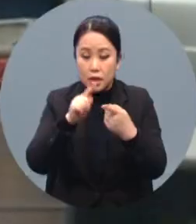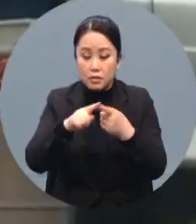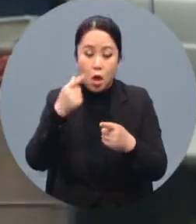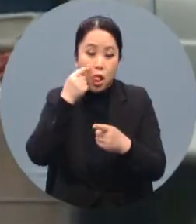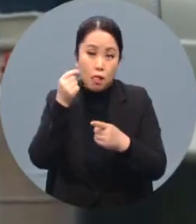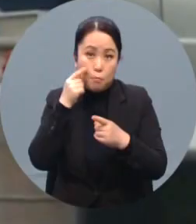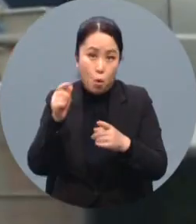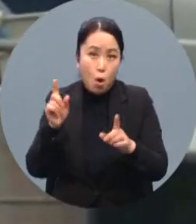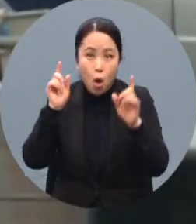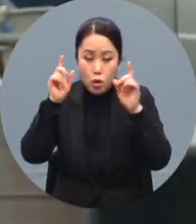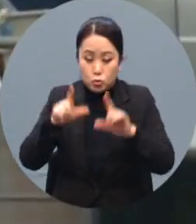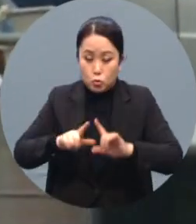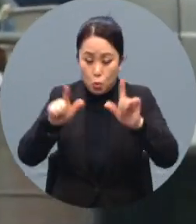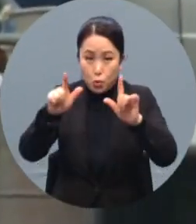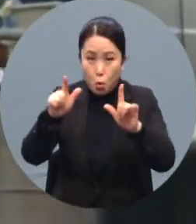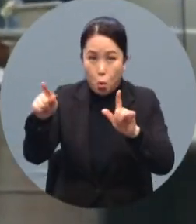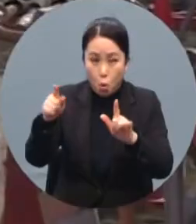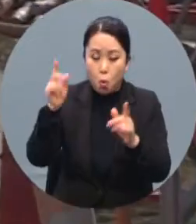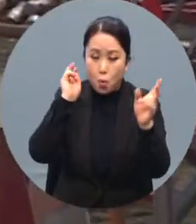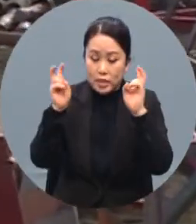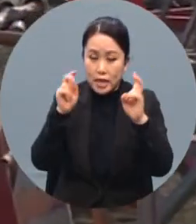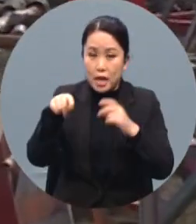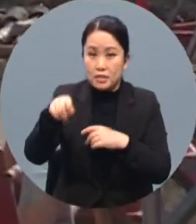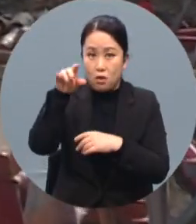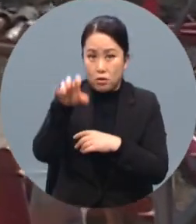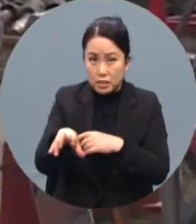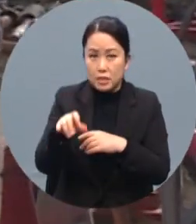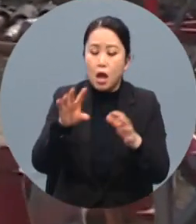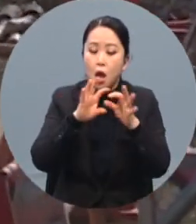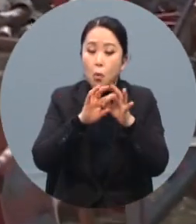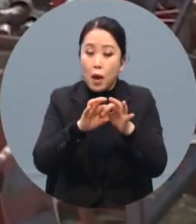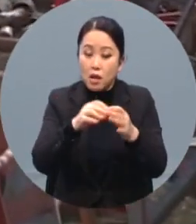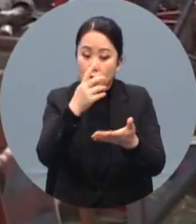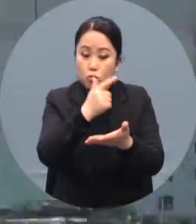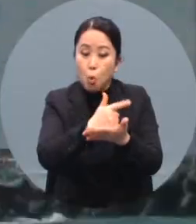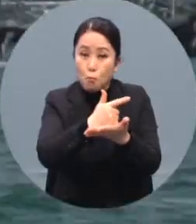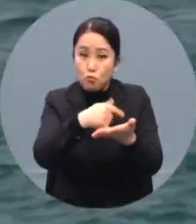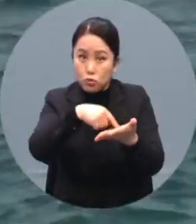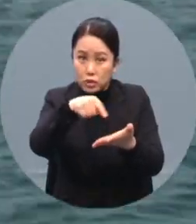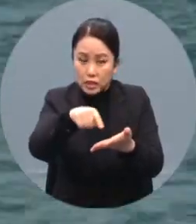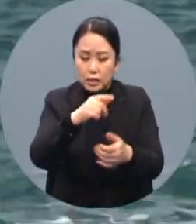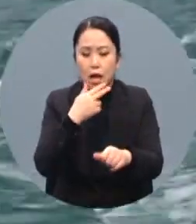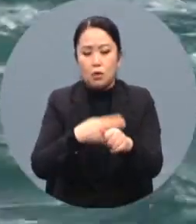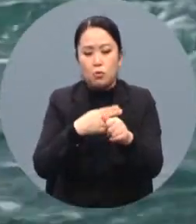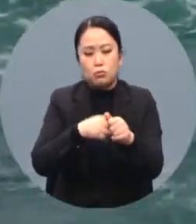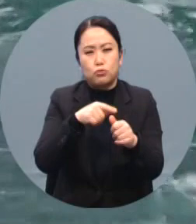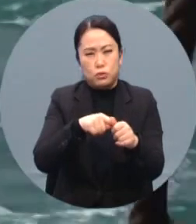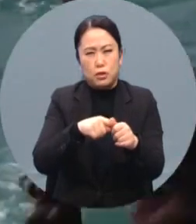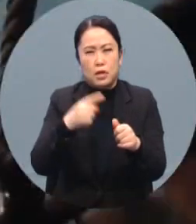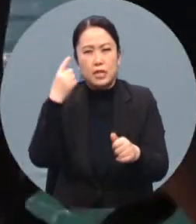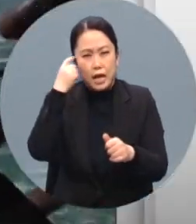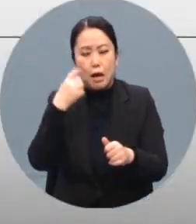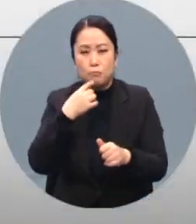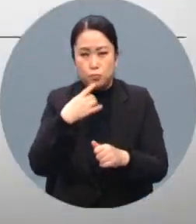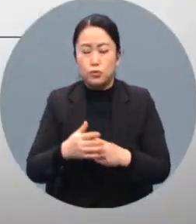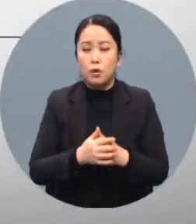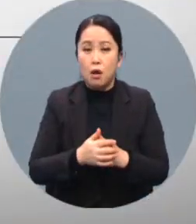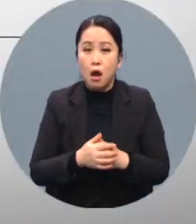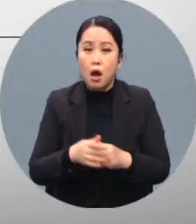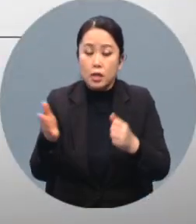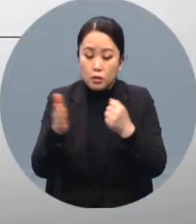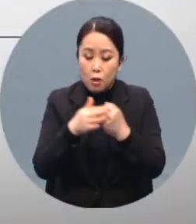관련 논문들은 해당 교수의 의견이나 주장일 뿐이라며 정면으로 반박했습니다. 그러면서 오염수